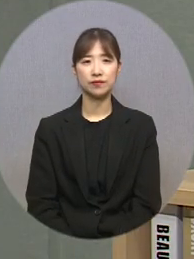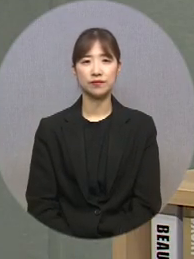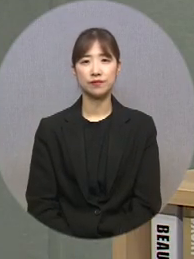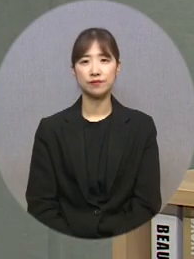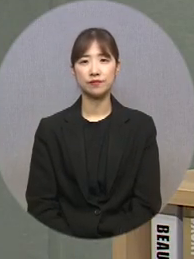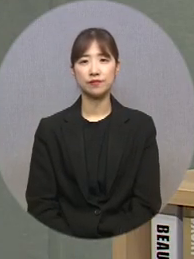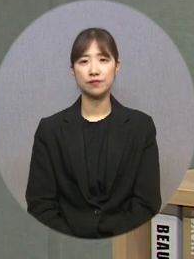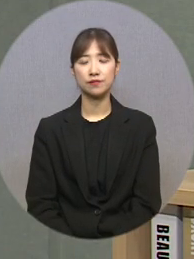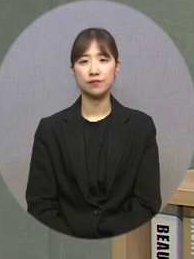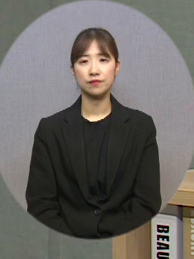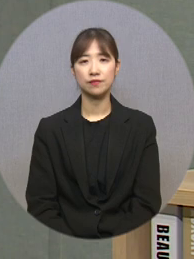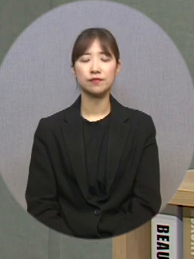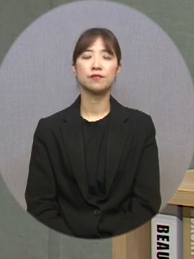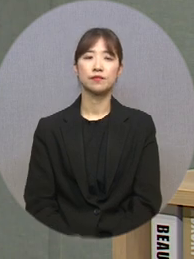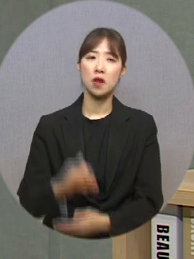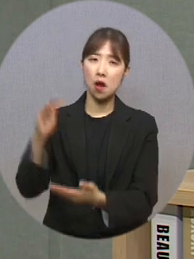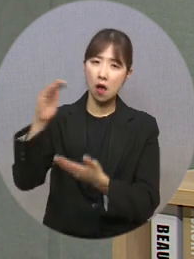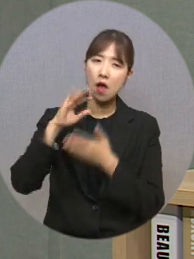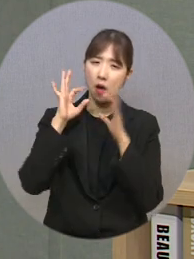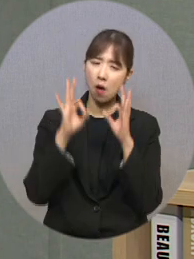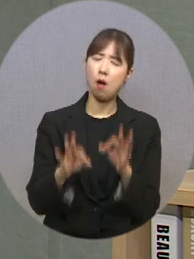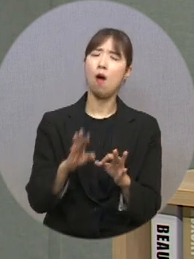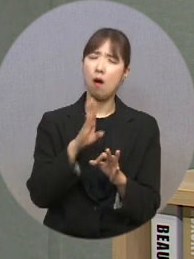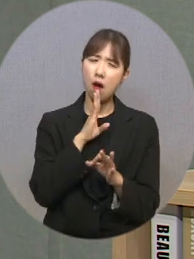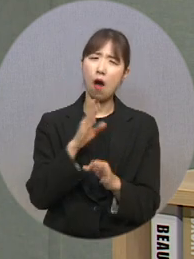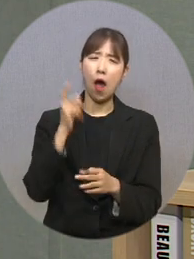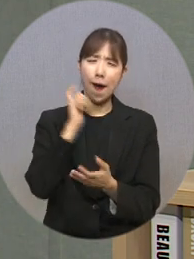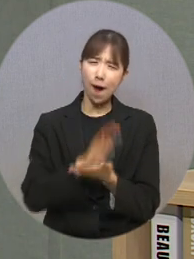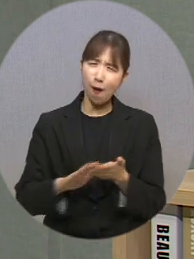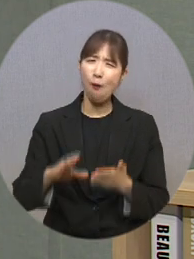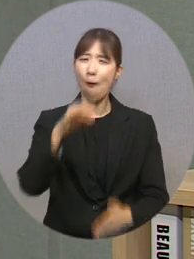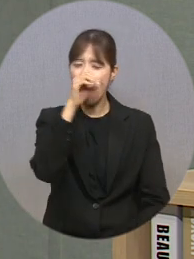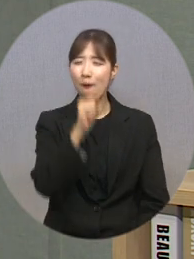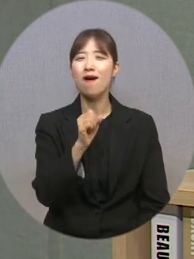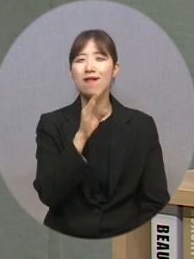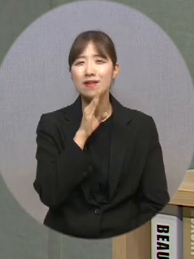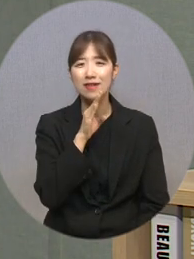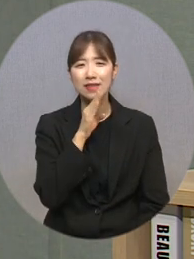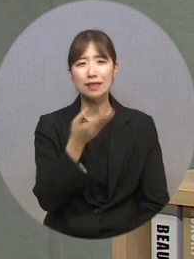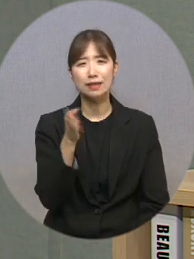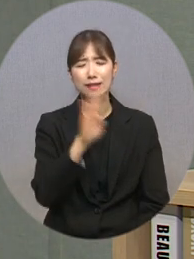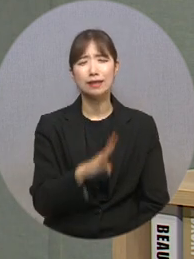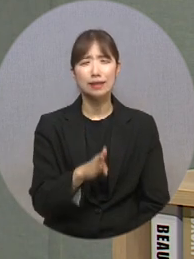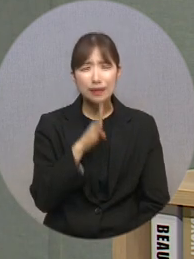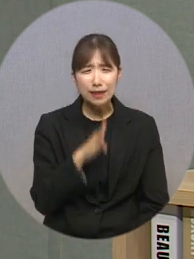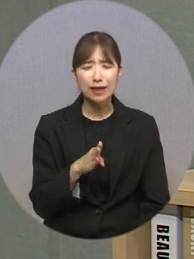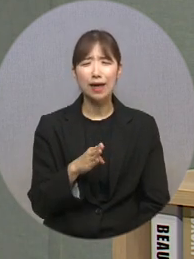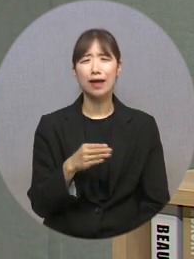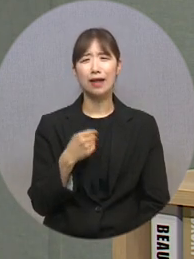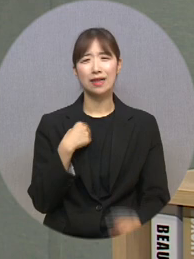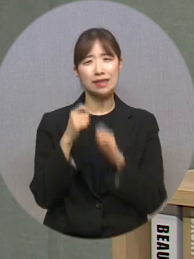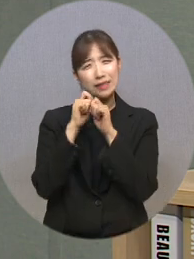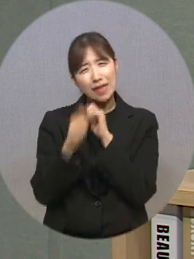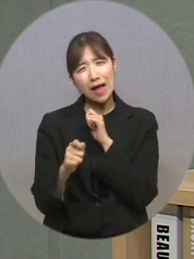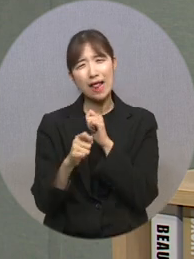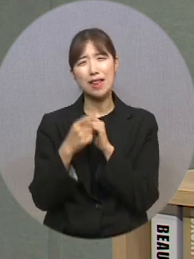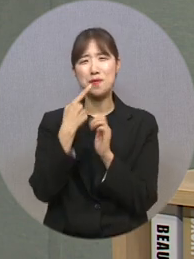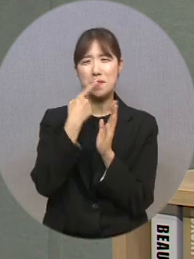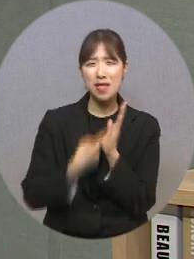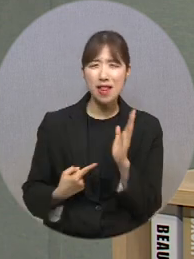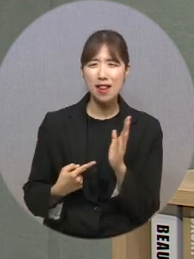그 얘기를 듣고 보면은 아주 시원시원한데 네. 막상 사기를 당한